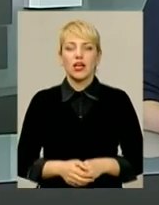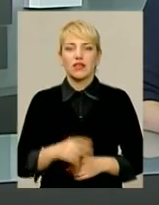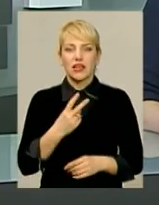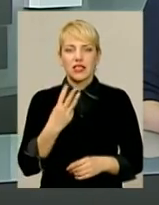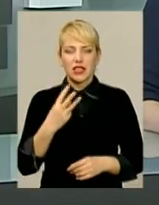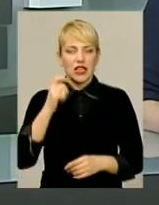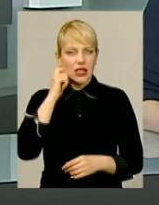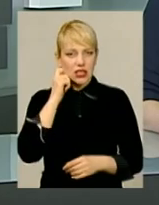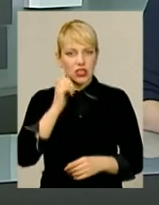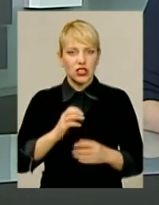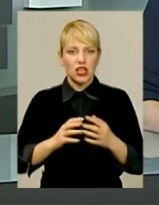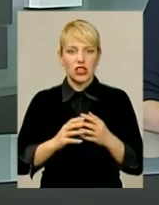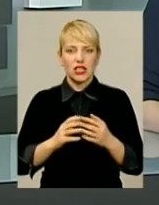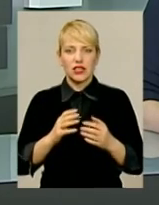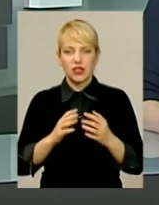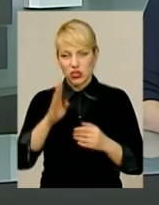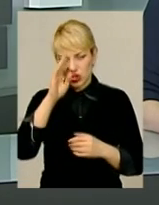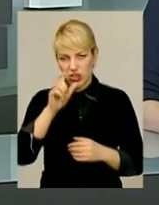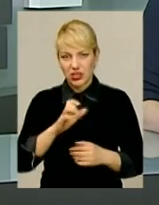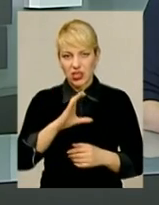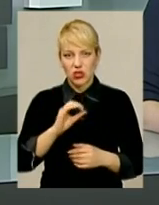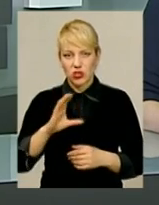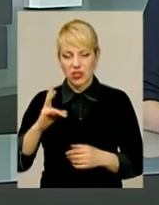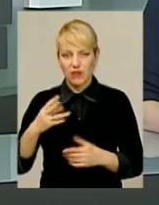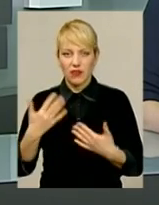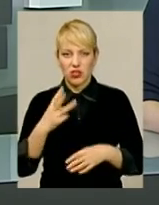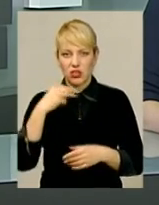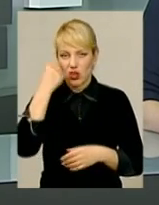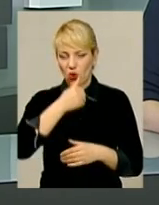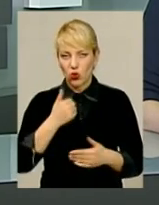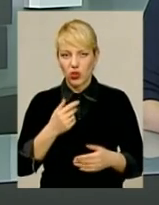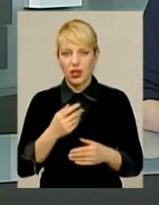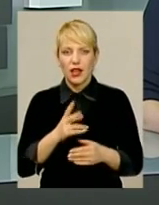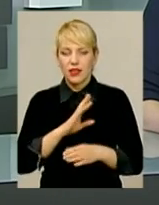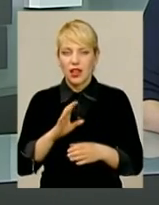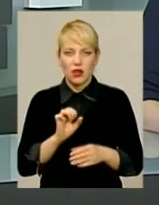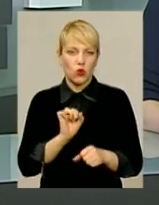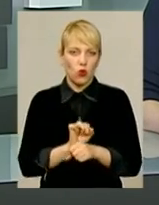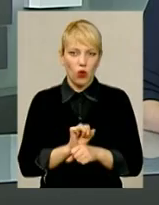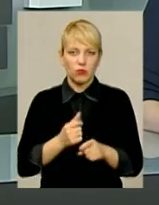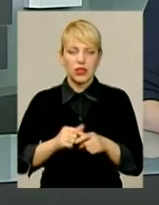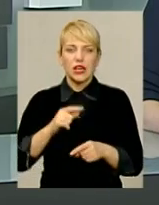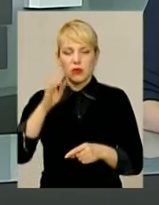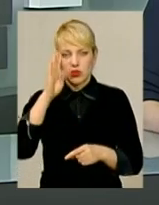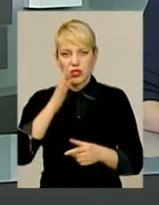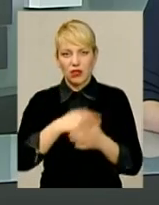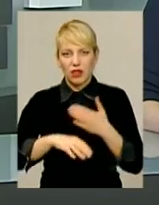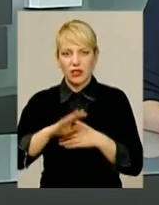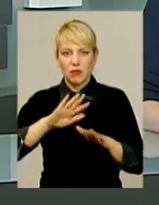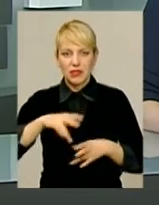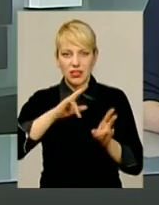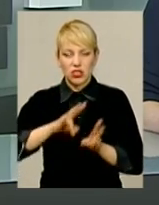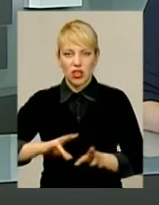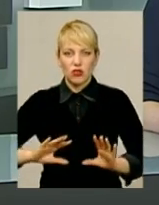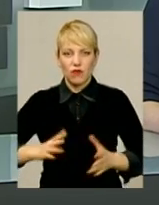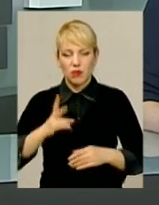23-річний житель села Соснівка Ярмолинецького району Микола Патарака вже 3 роки майже нерухомий. Інвалідом він став після нещасного випадку на